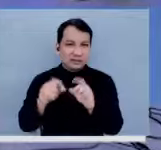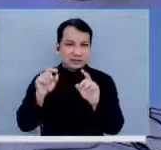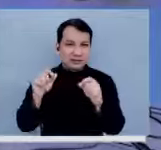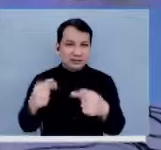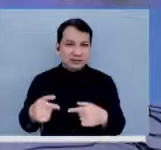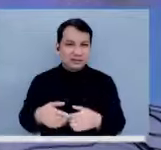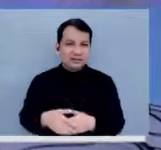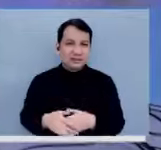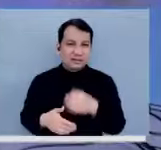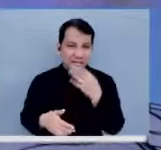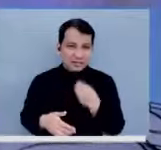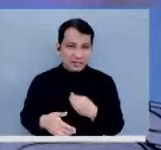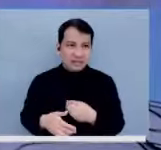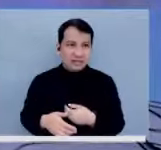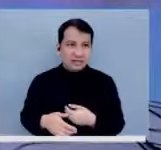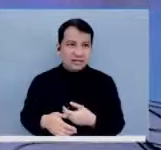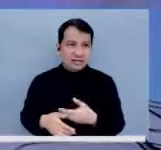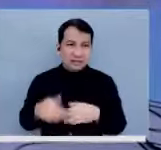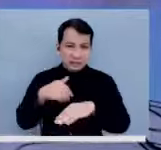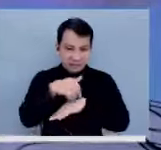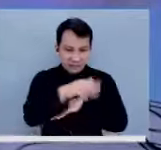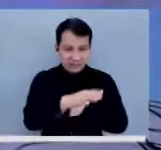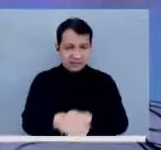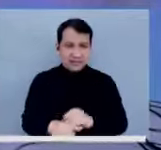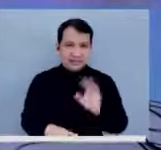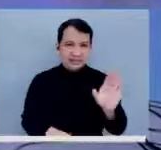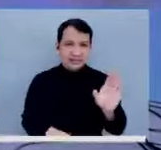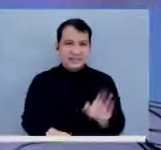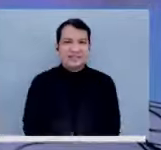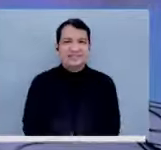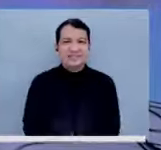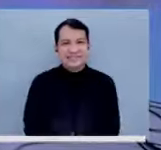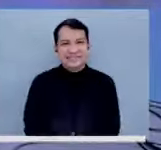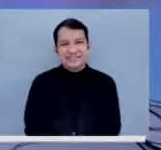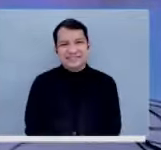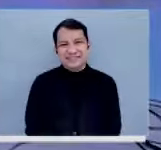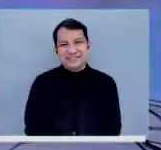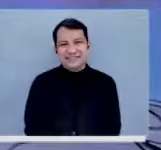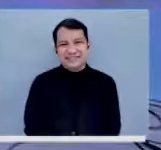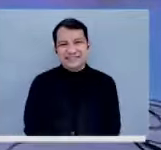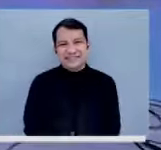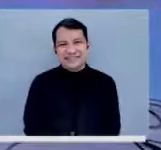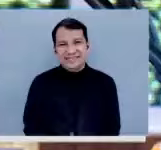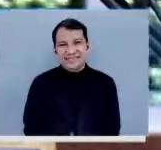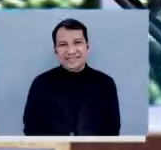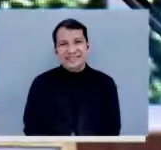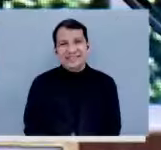na. O di kaya send mo sa kanya. Yun na nga, send mo sa kanya.